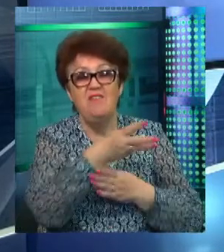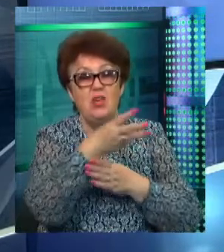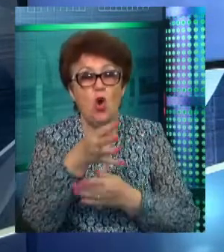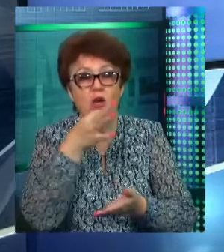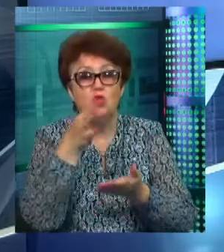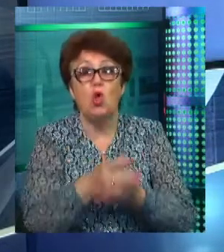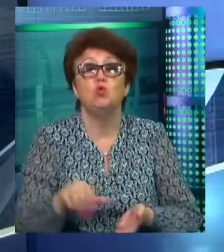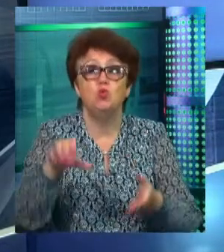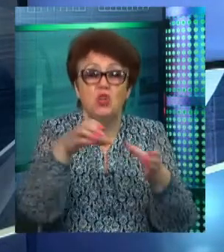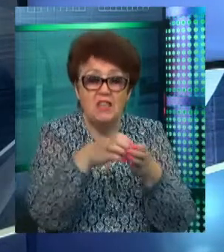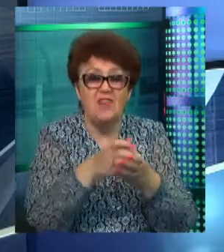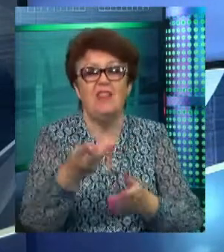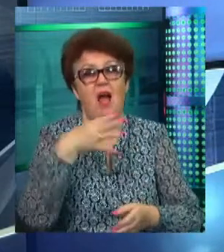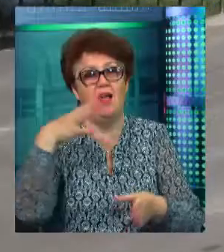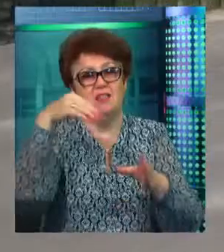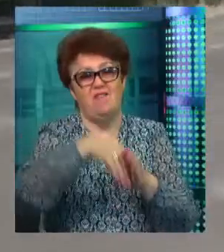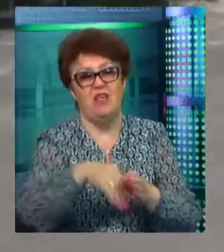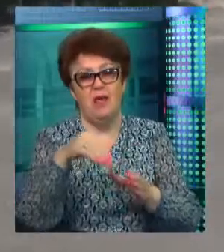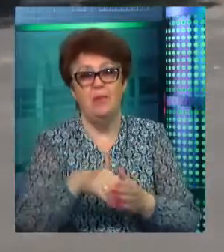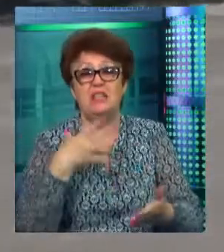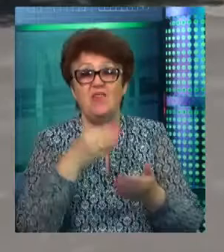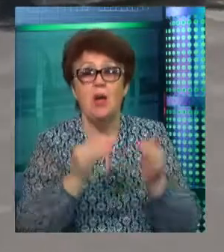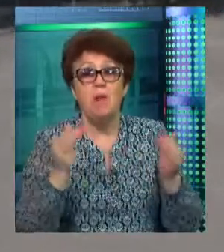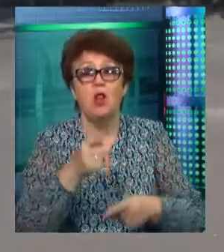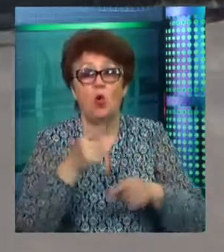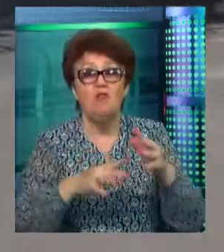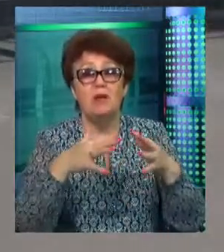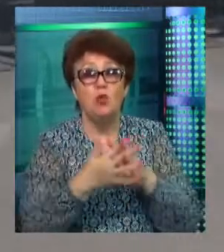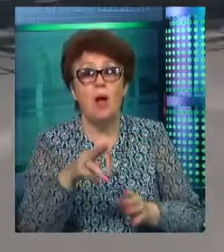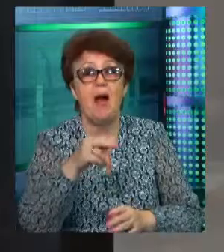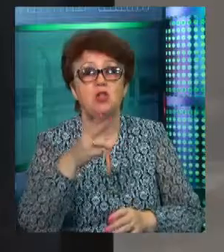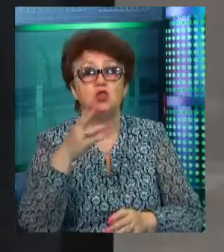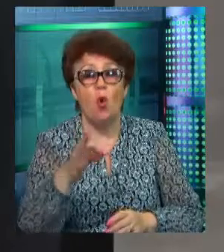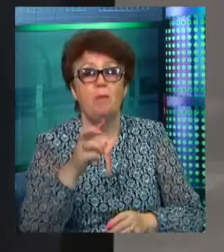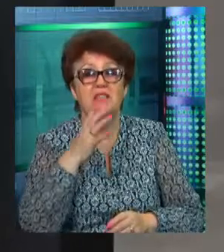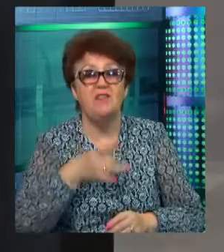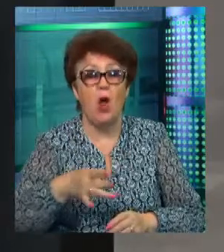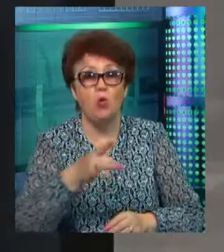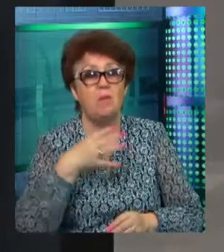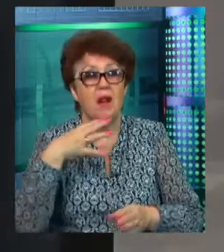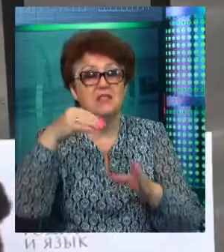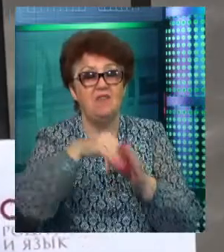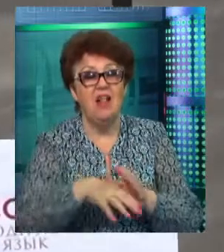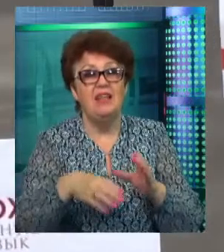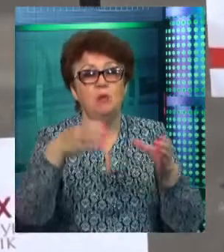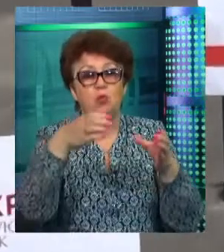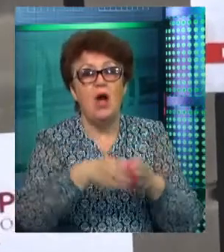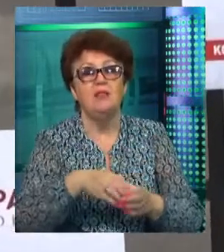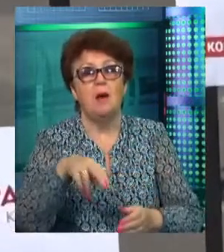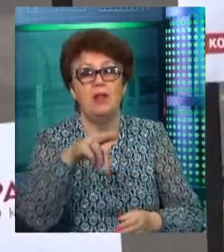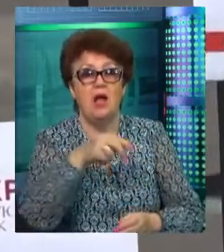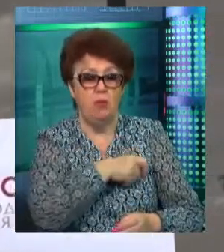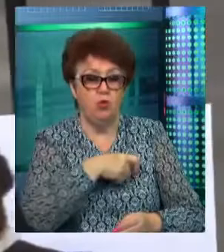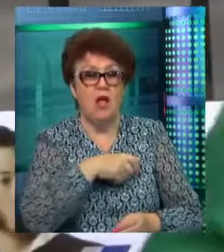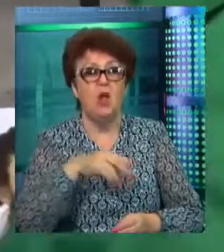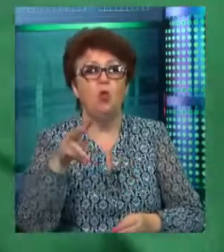с участков для голосования на своей малой родине в поселке пальца брянского района проголосовало депутат областной думы людмила